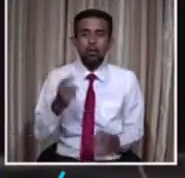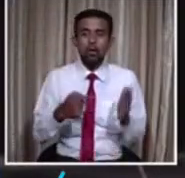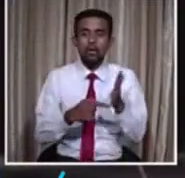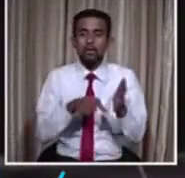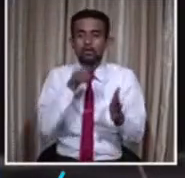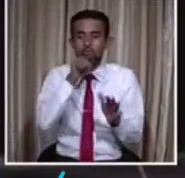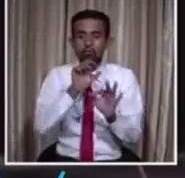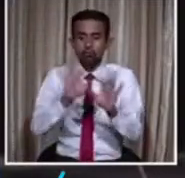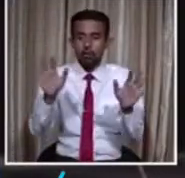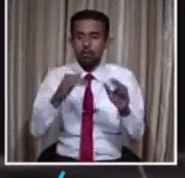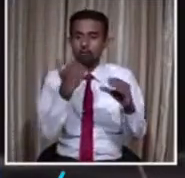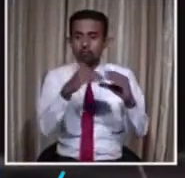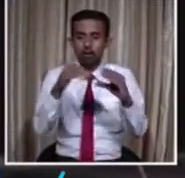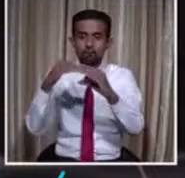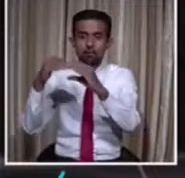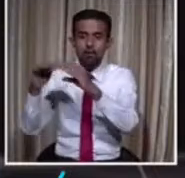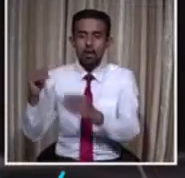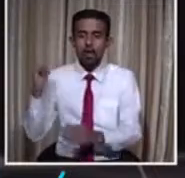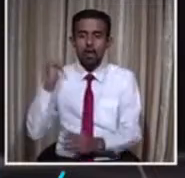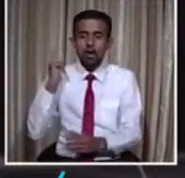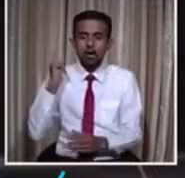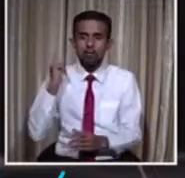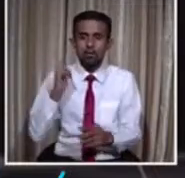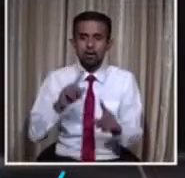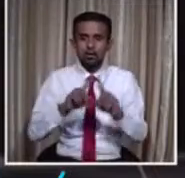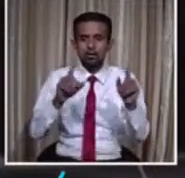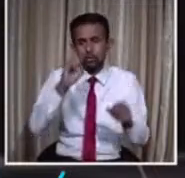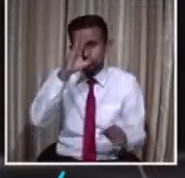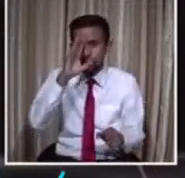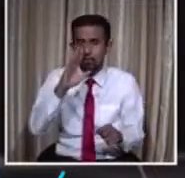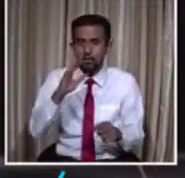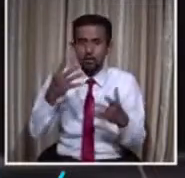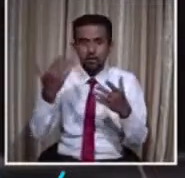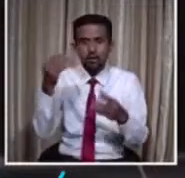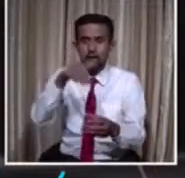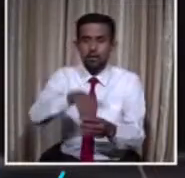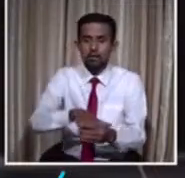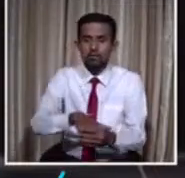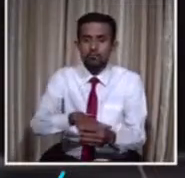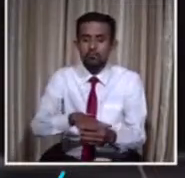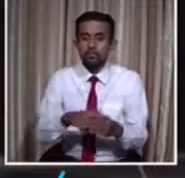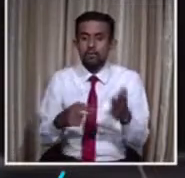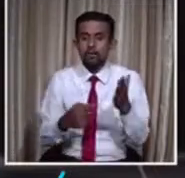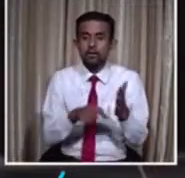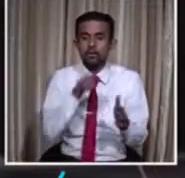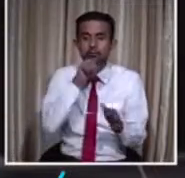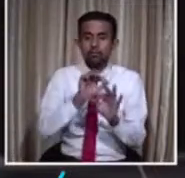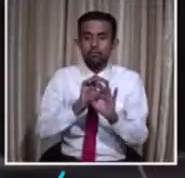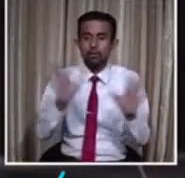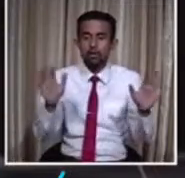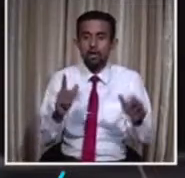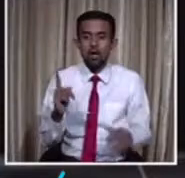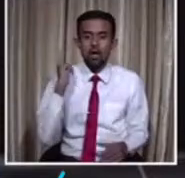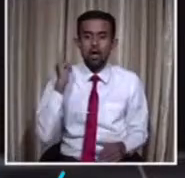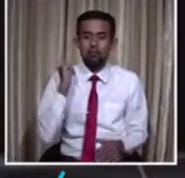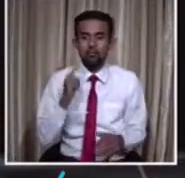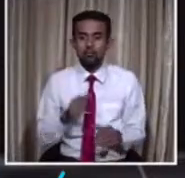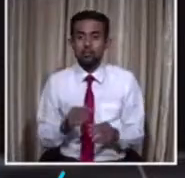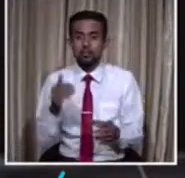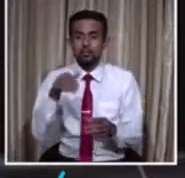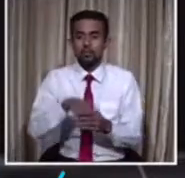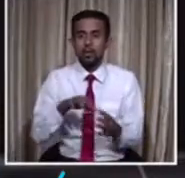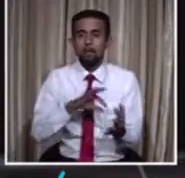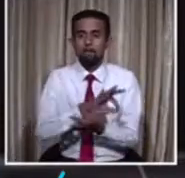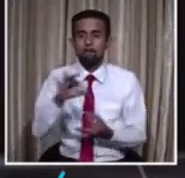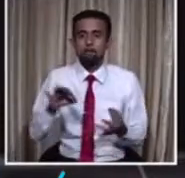ni. Hamuda abah dahwin dugu deh dambal ni. Ya dana Twitter ni kan? Hamuda abah mesti demi memperjatan